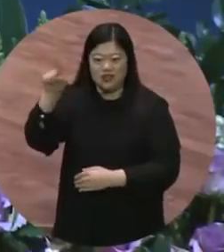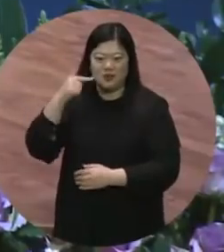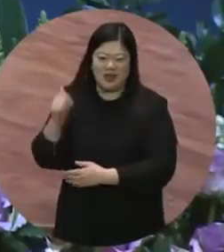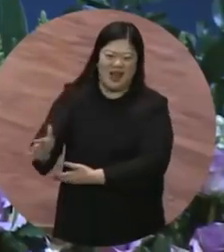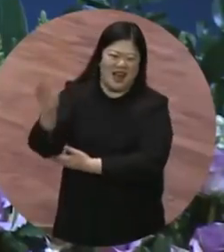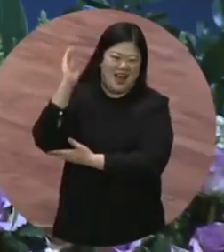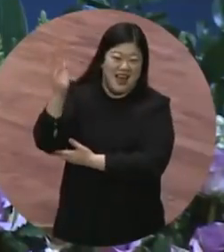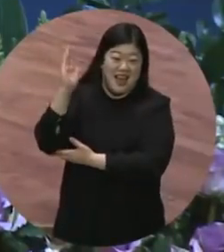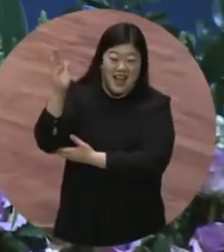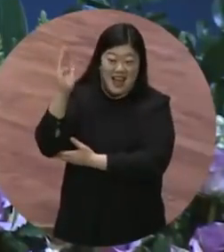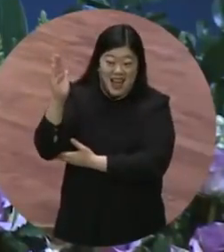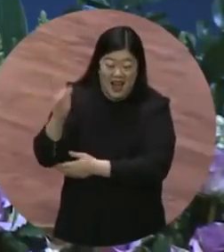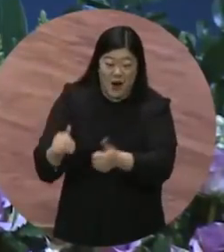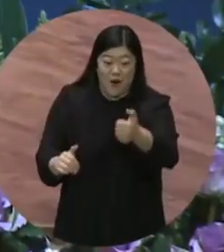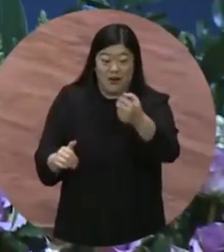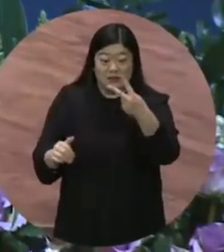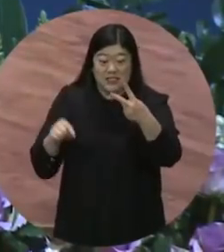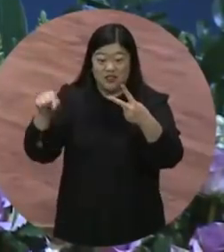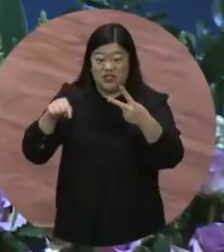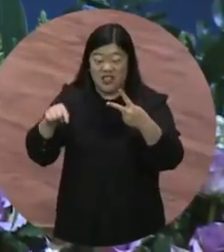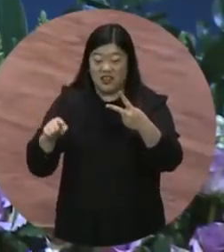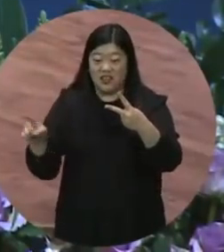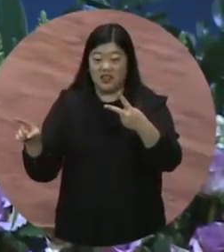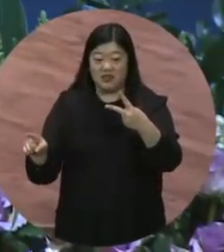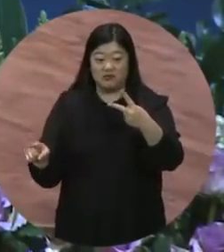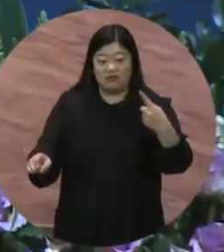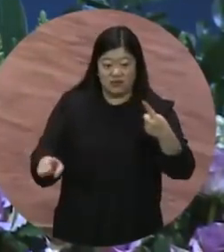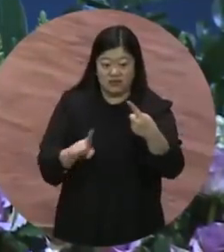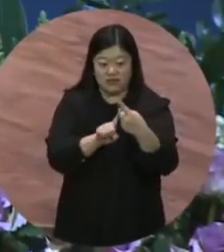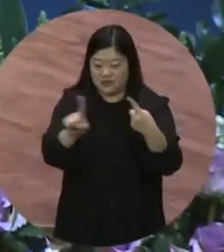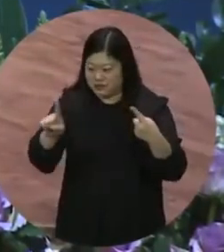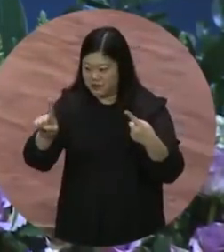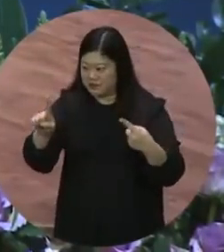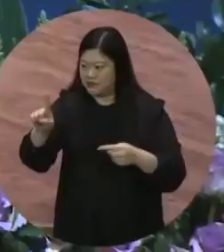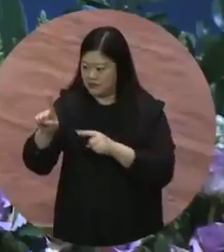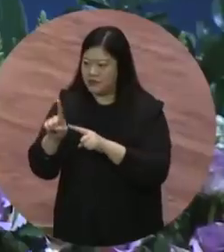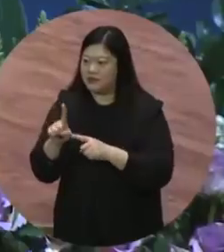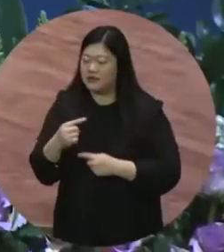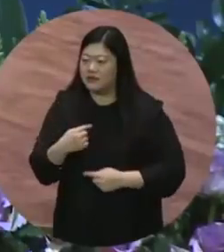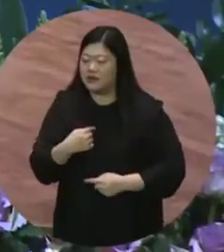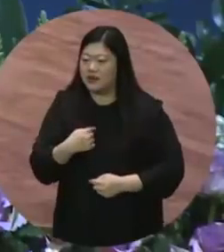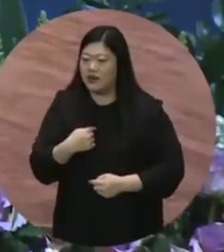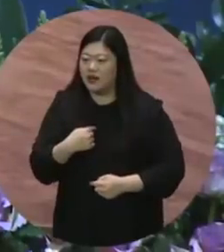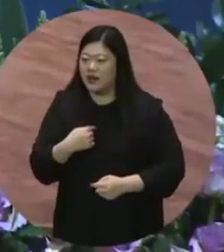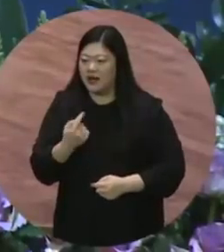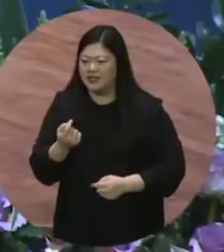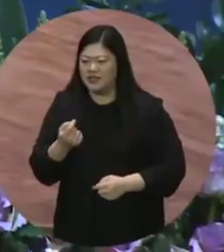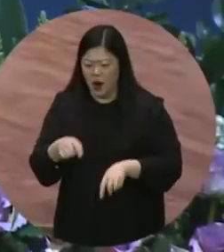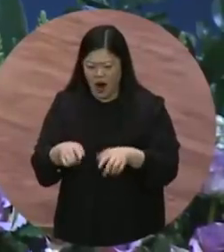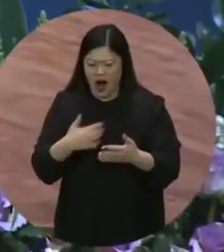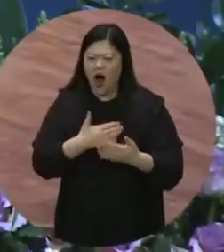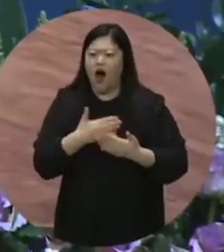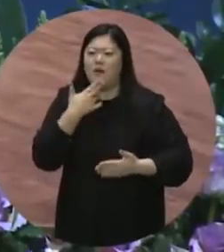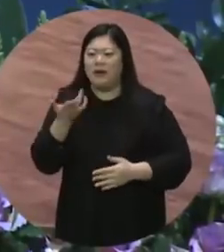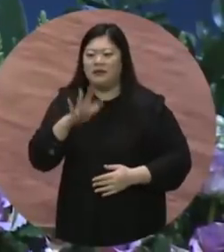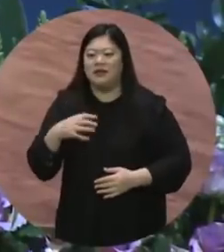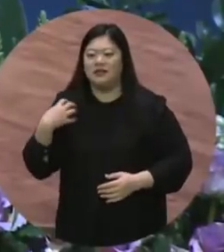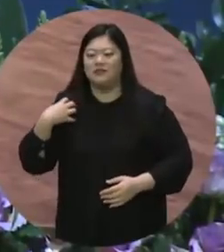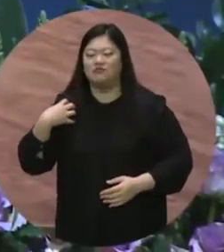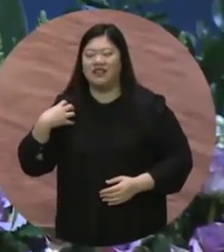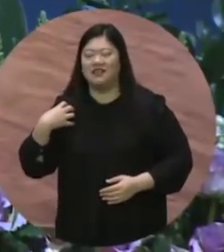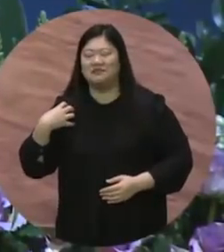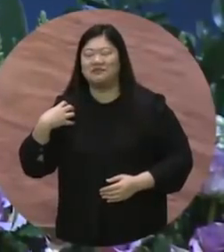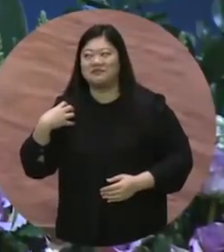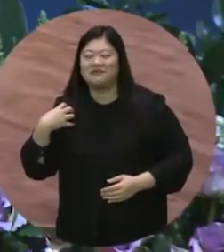제가 혹 거기에 금이 가지 않을까 거기에 대한 부담이 있지 떨리지는 않습니다. 오늘 특별히